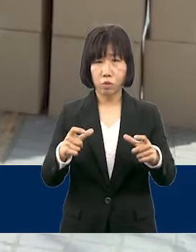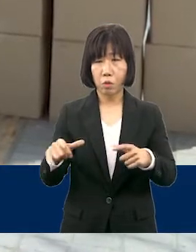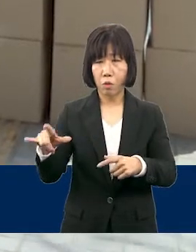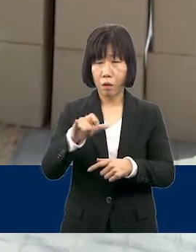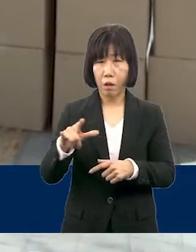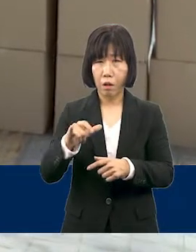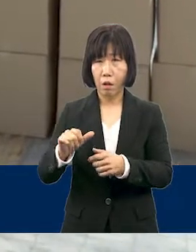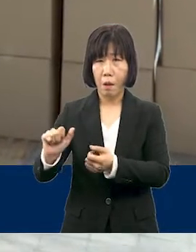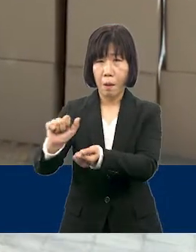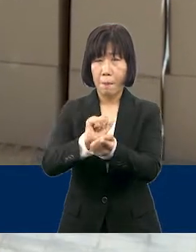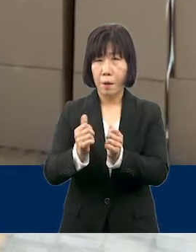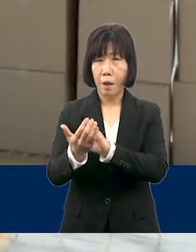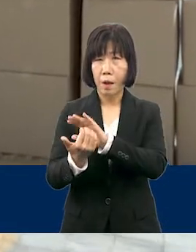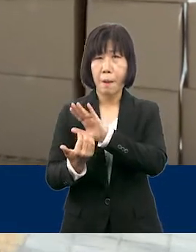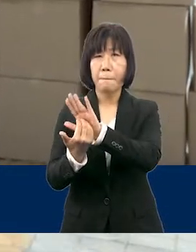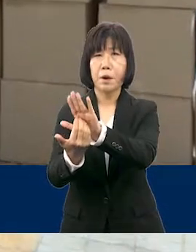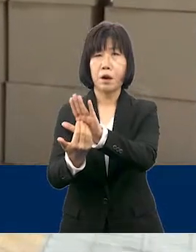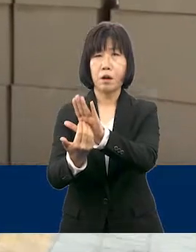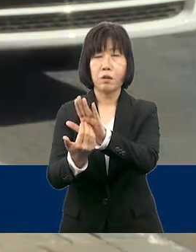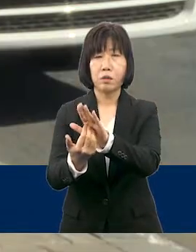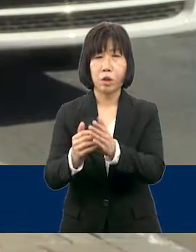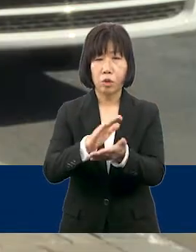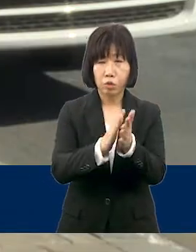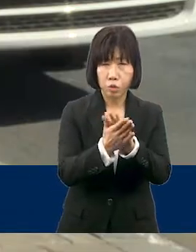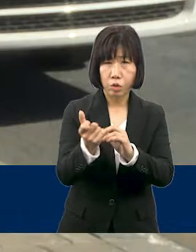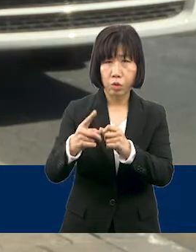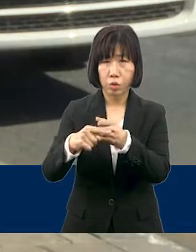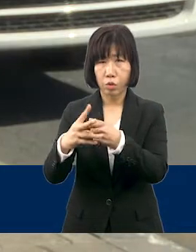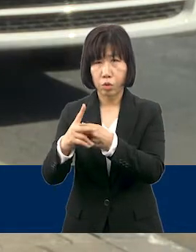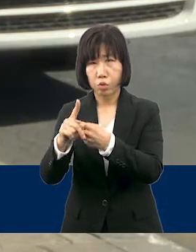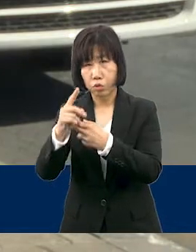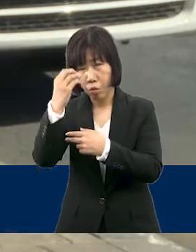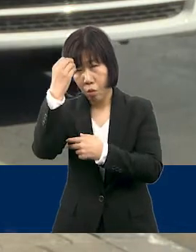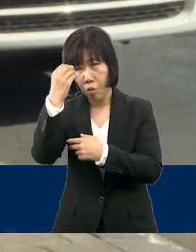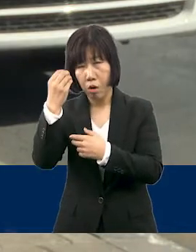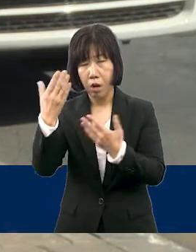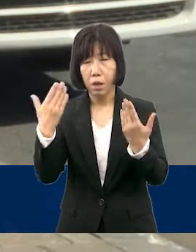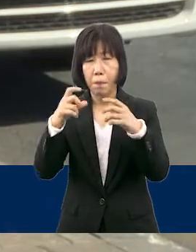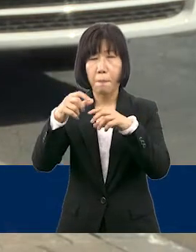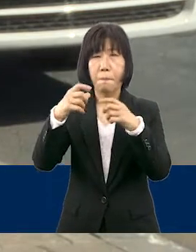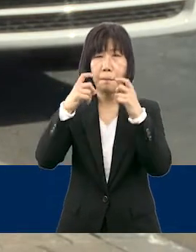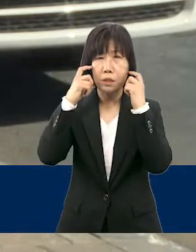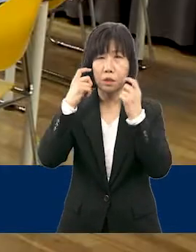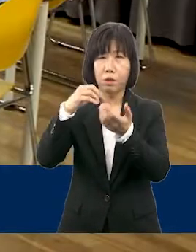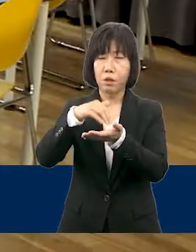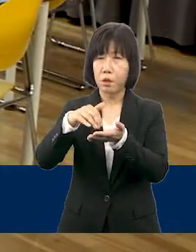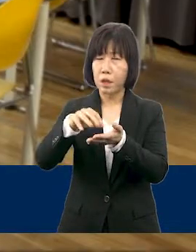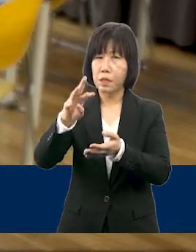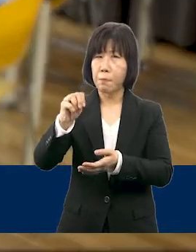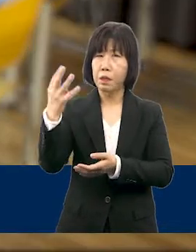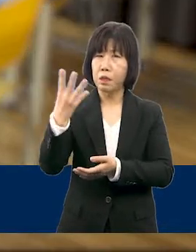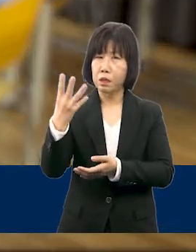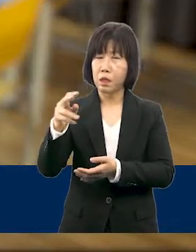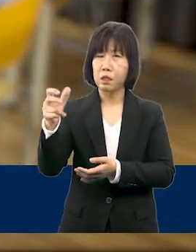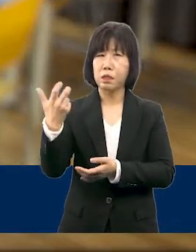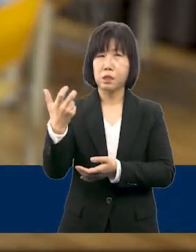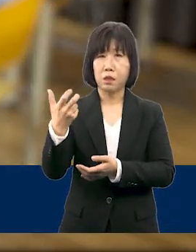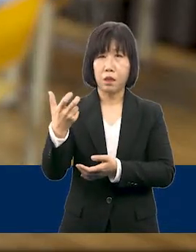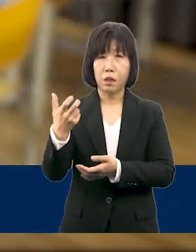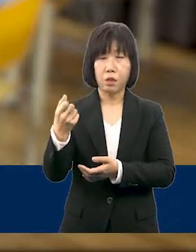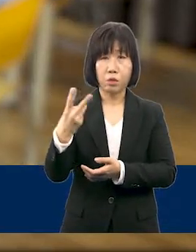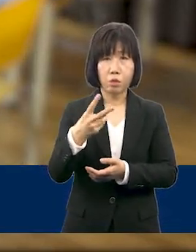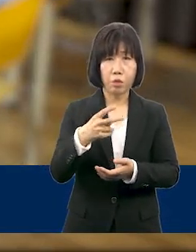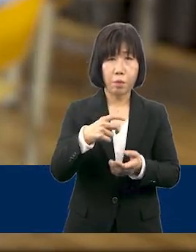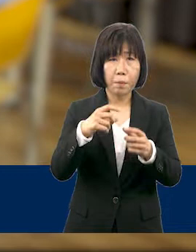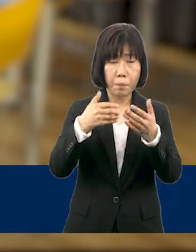동대문구는 코넬 고 감염병 예방을 위해 관여 유치원과 초 중 고등학교의 몇 마스크 3 14749